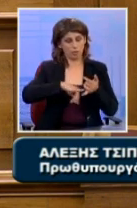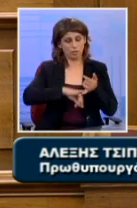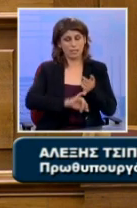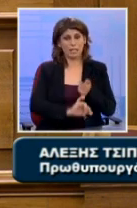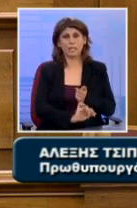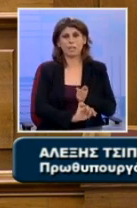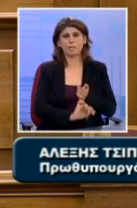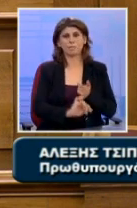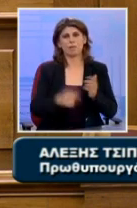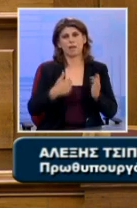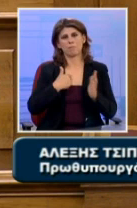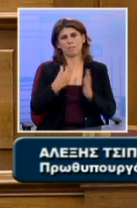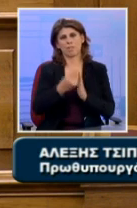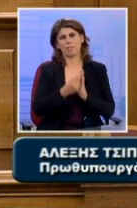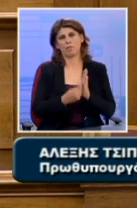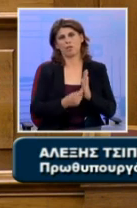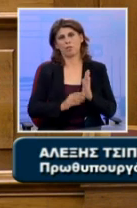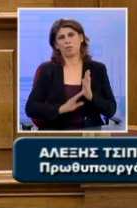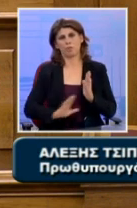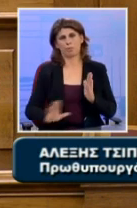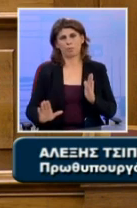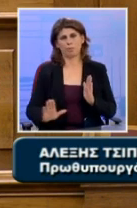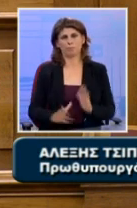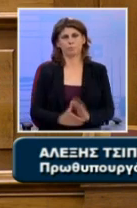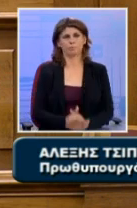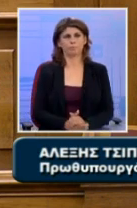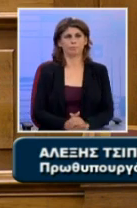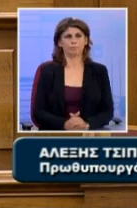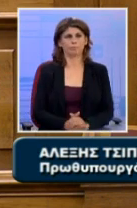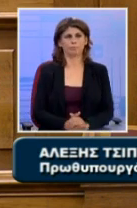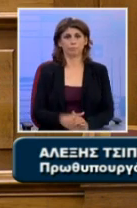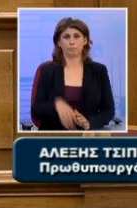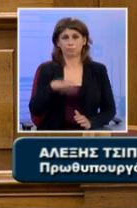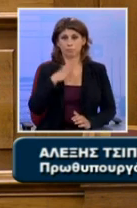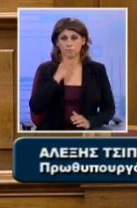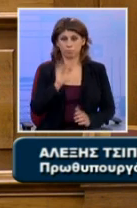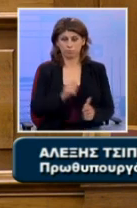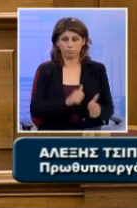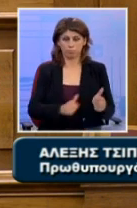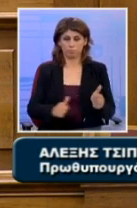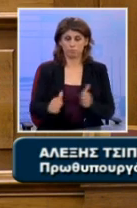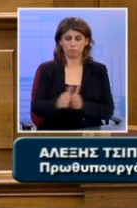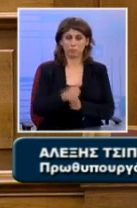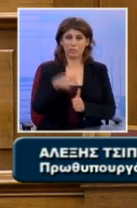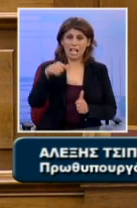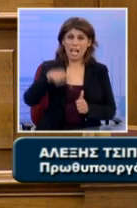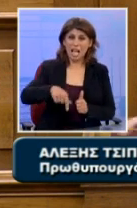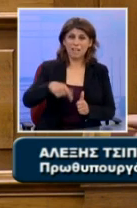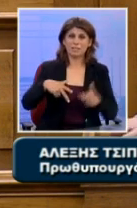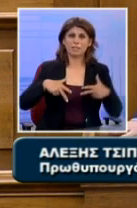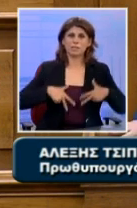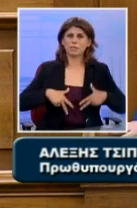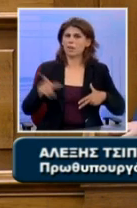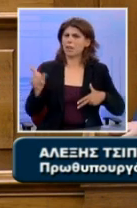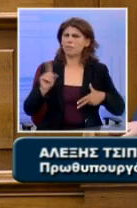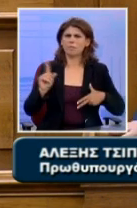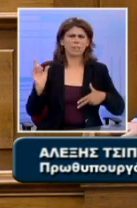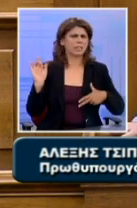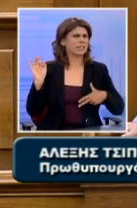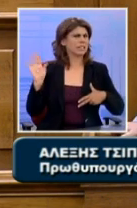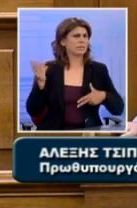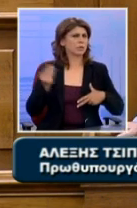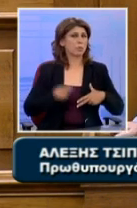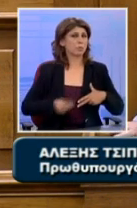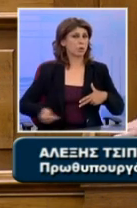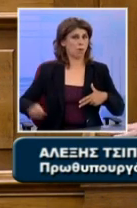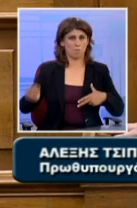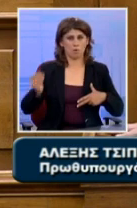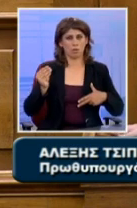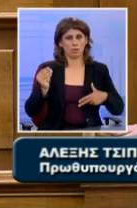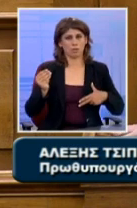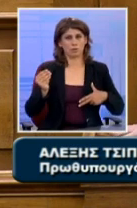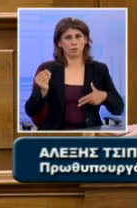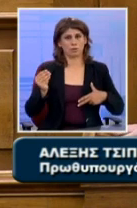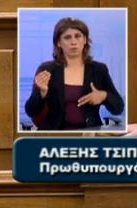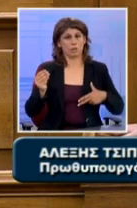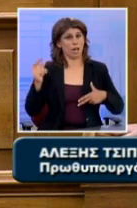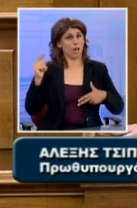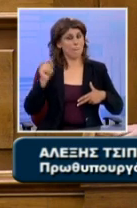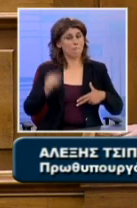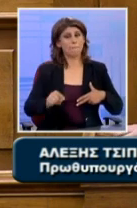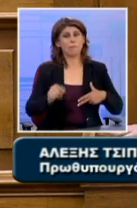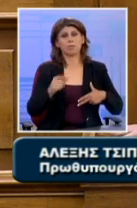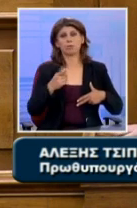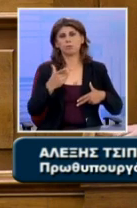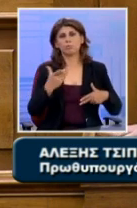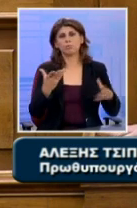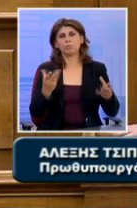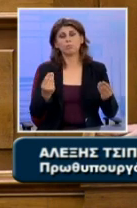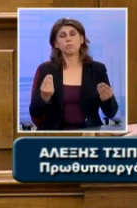κρυθούμε. Γι' αυτό πρωταρχική προτεραιότητα της παρούσας κυβέρνησης δεν είναι τίποτα περισσότερο από αυτό για το